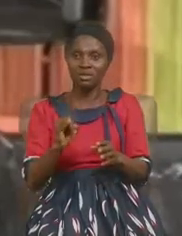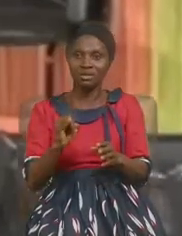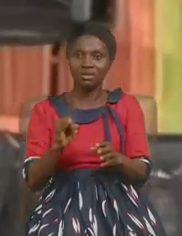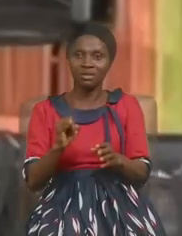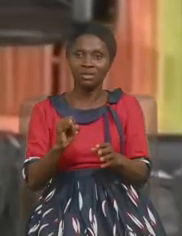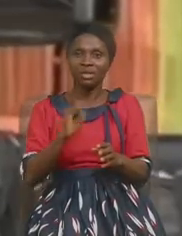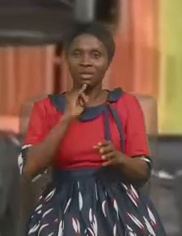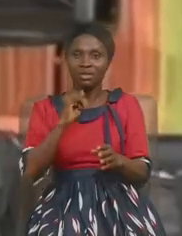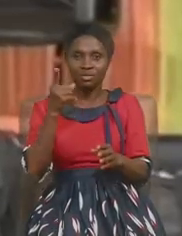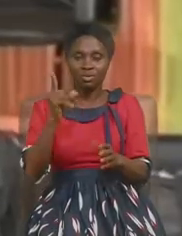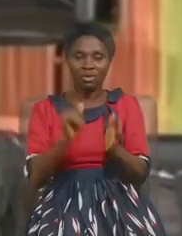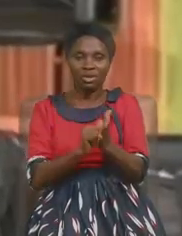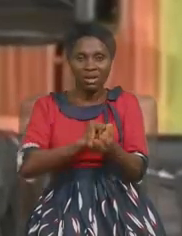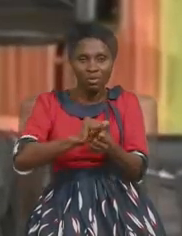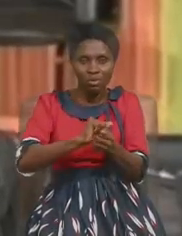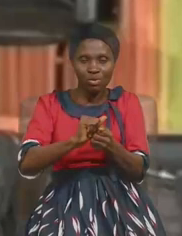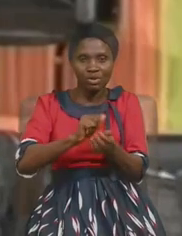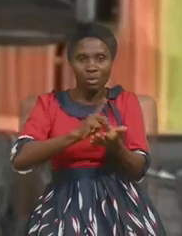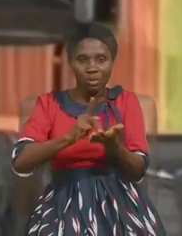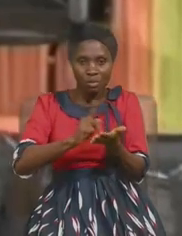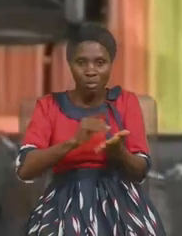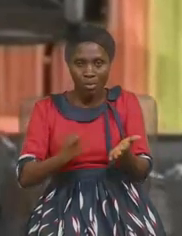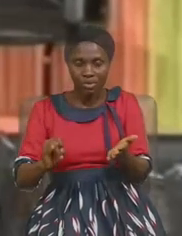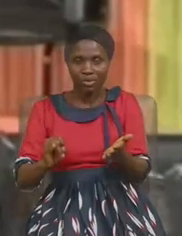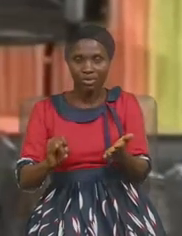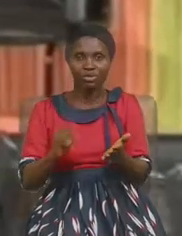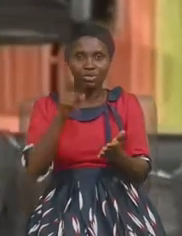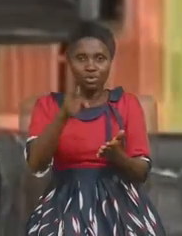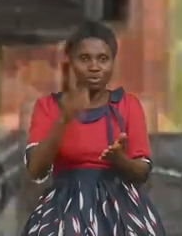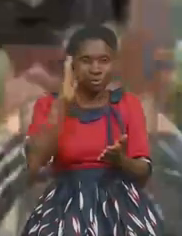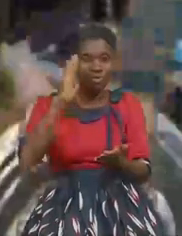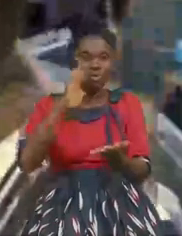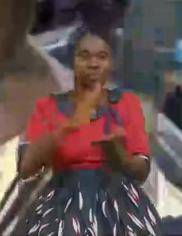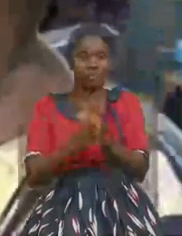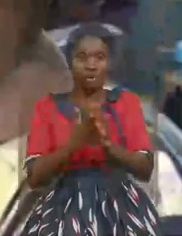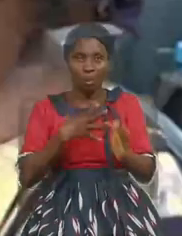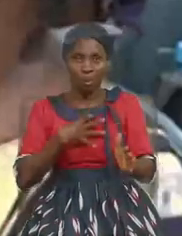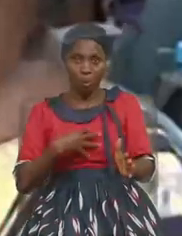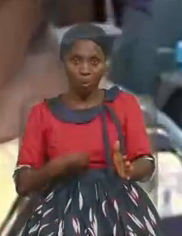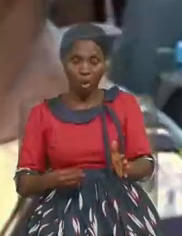lave et purifie, tu seras plus blanc que la neige.